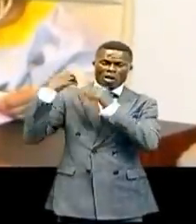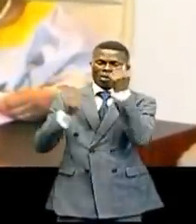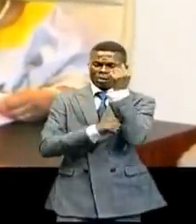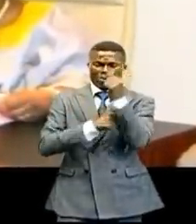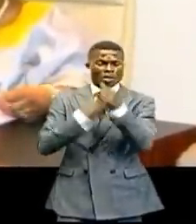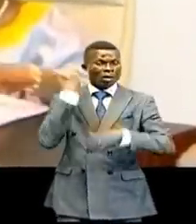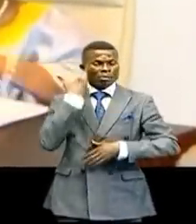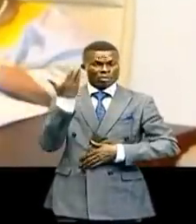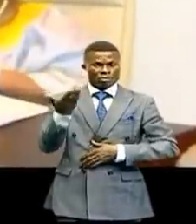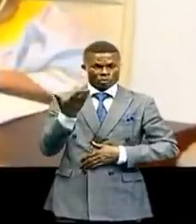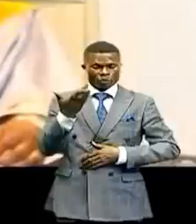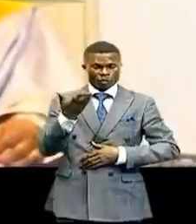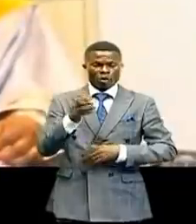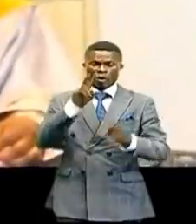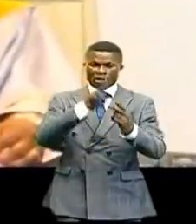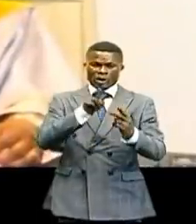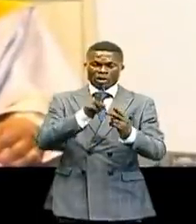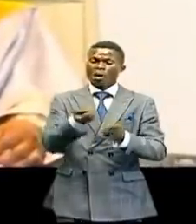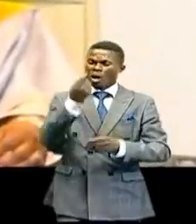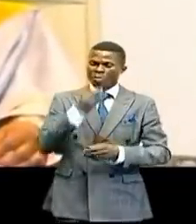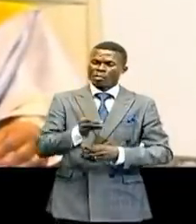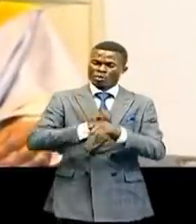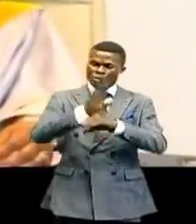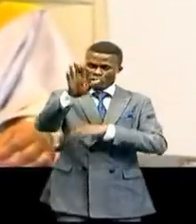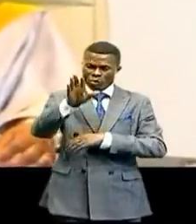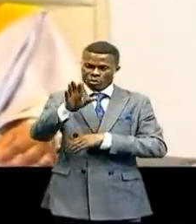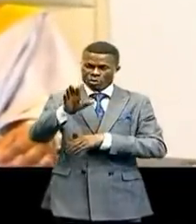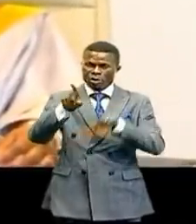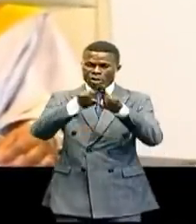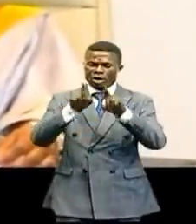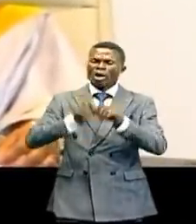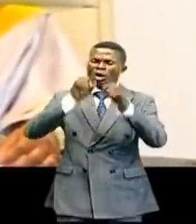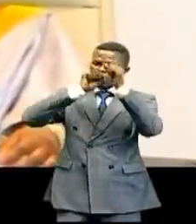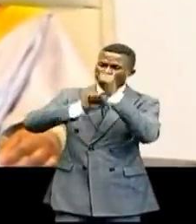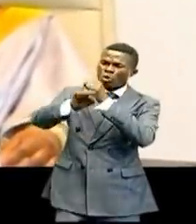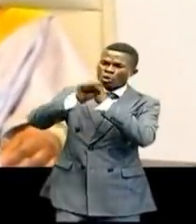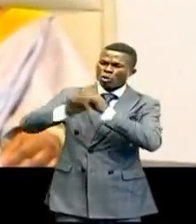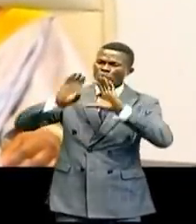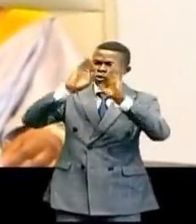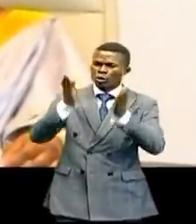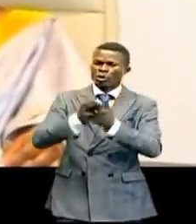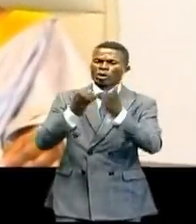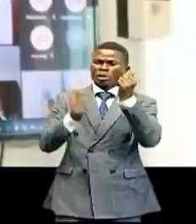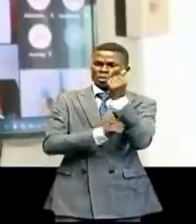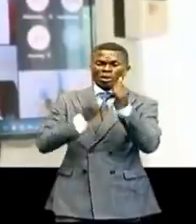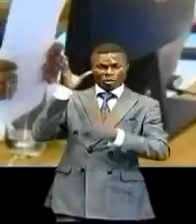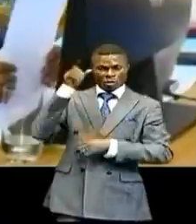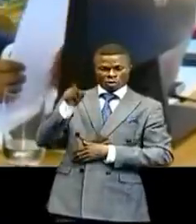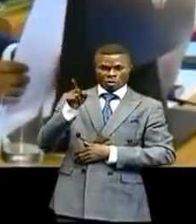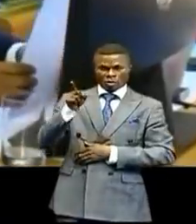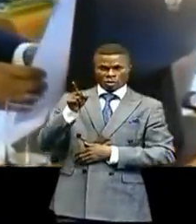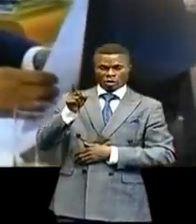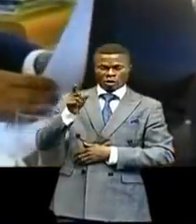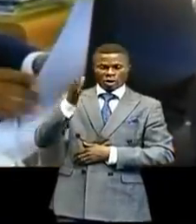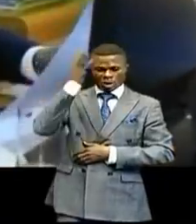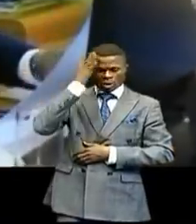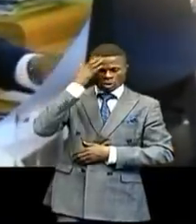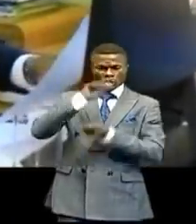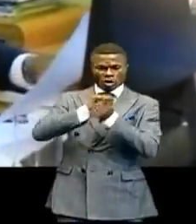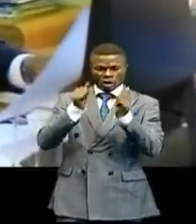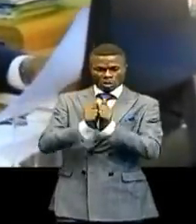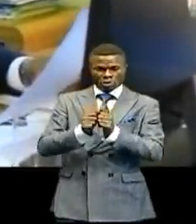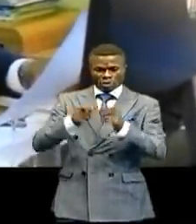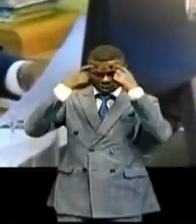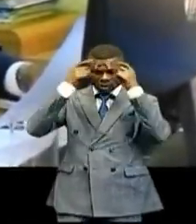cas, l'approvisionnement en médicaments, ainsi que la sensibilisation de populations locales sur les définitions des cas et sur